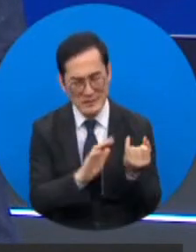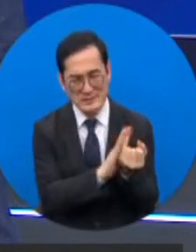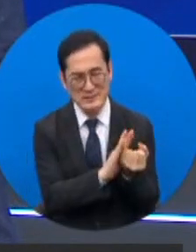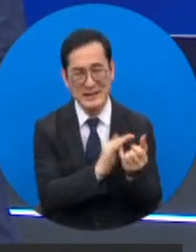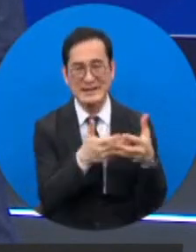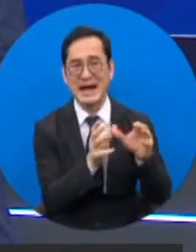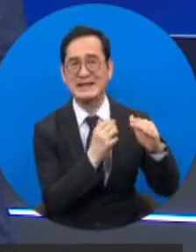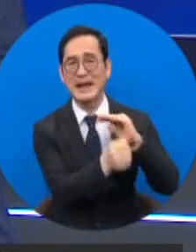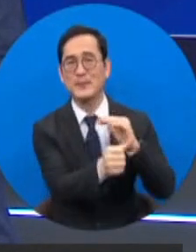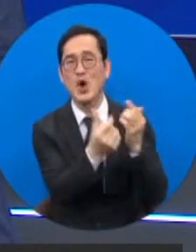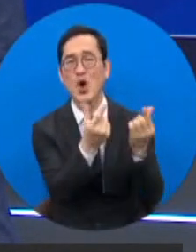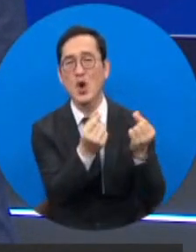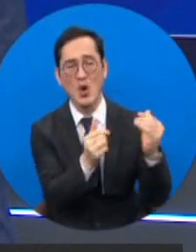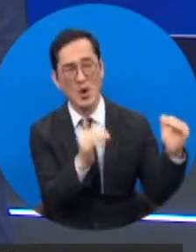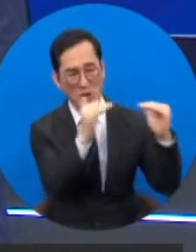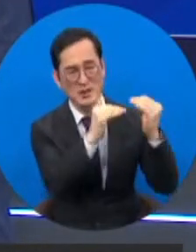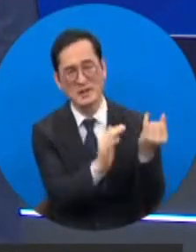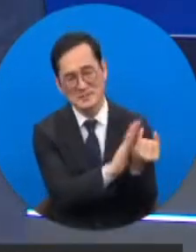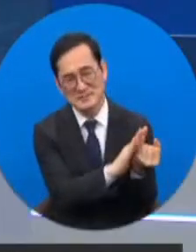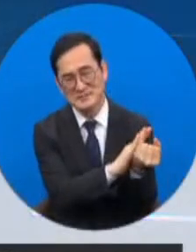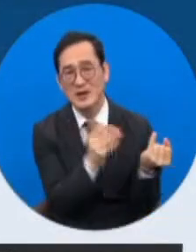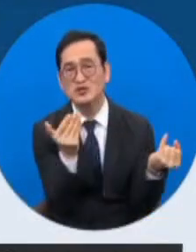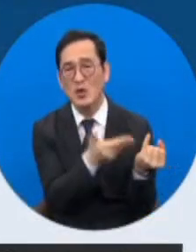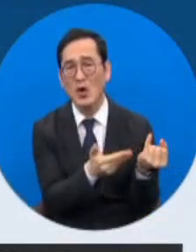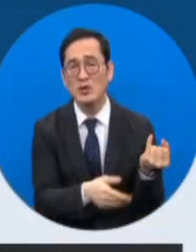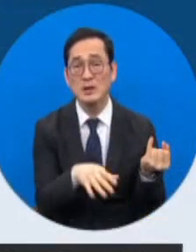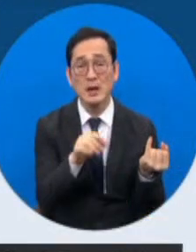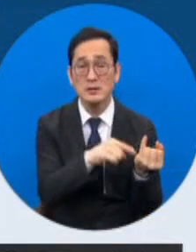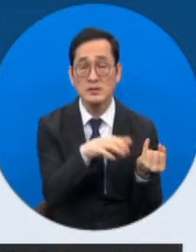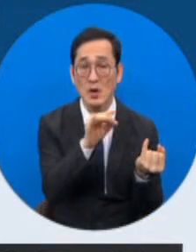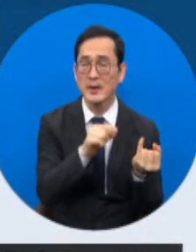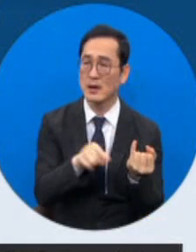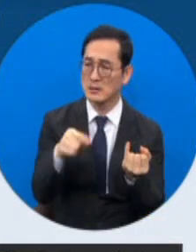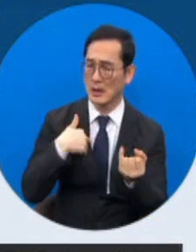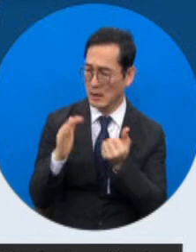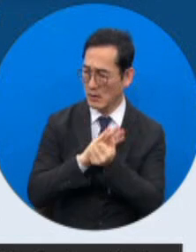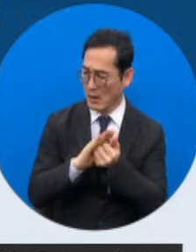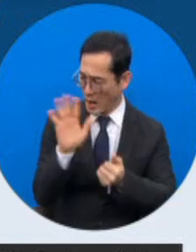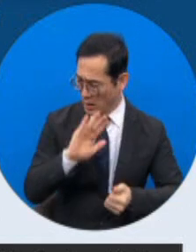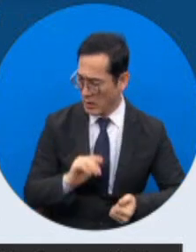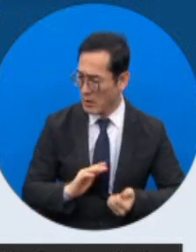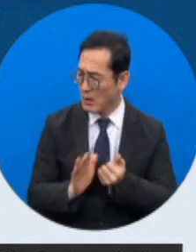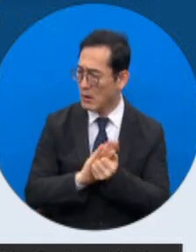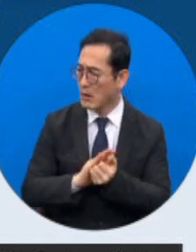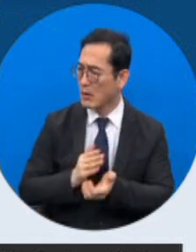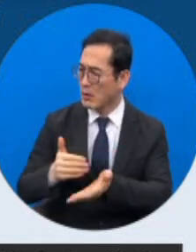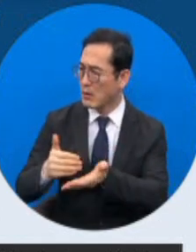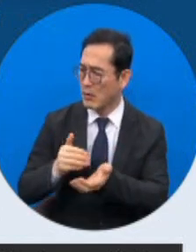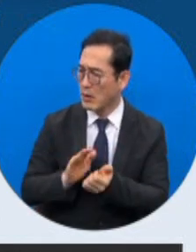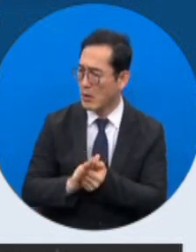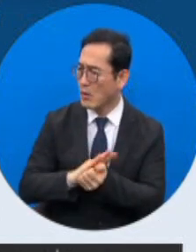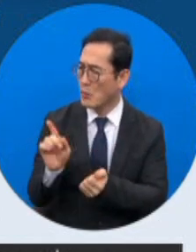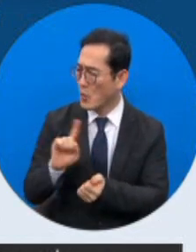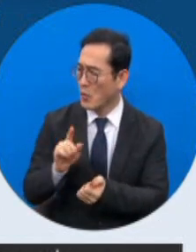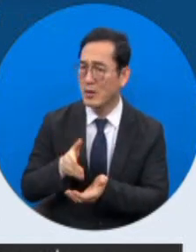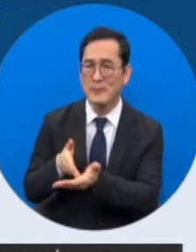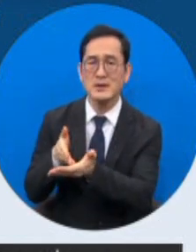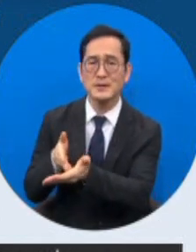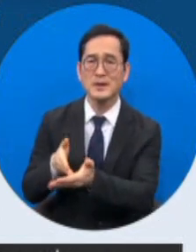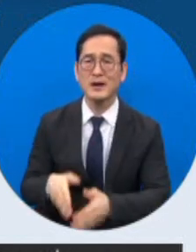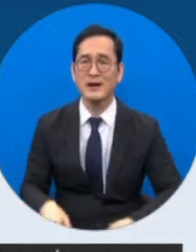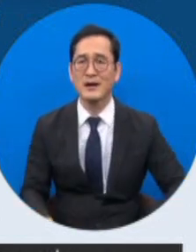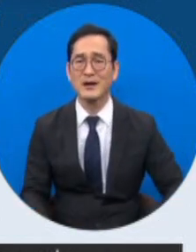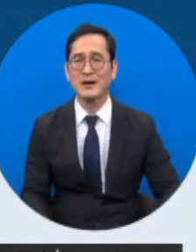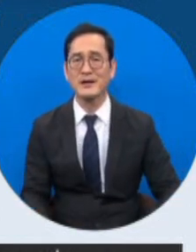금 의전을 먼저 요구했다 뭐 이런 얘기가 들려서 아침에 시끌시끌 했어요 크리스천은 왜 저런 얘기가 어떻게